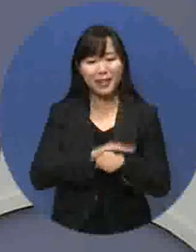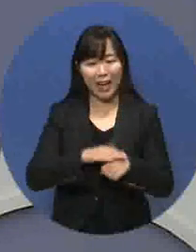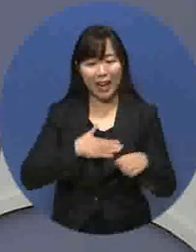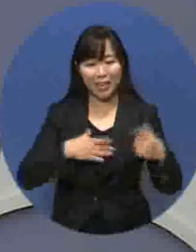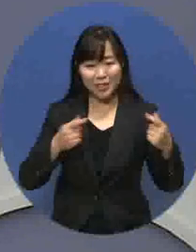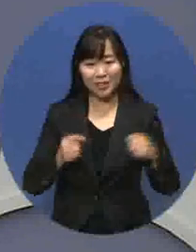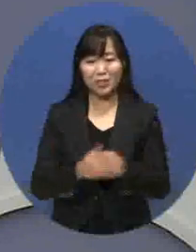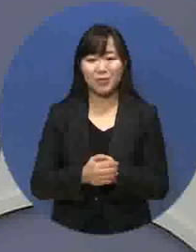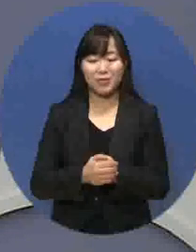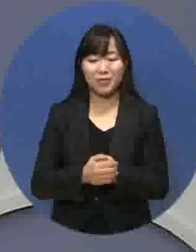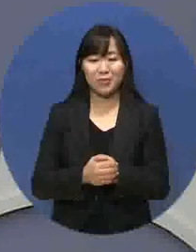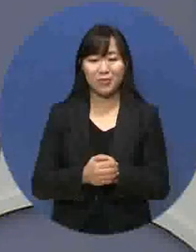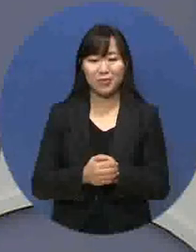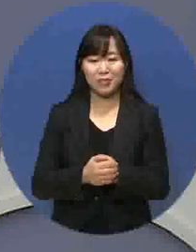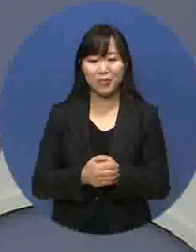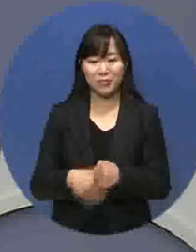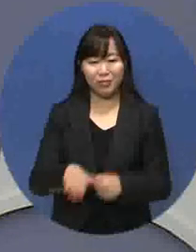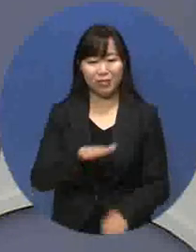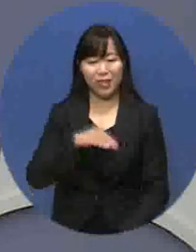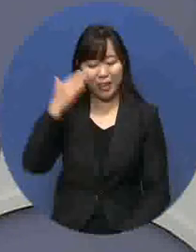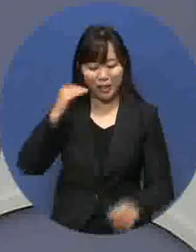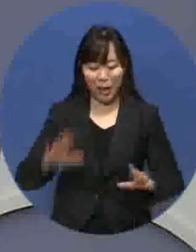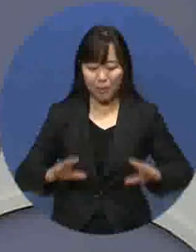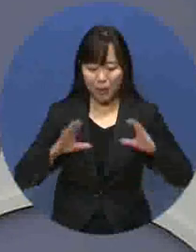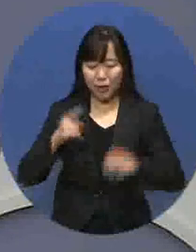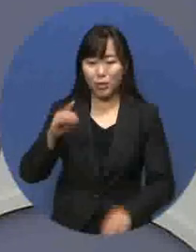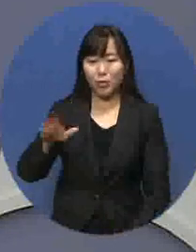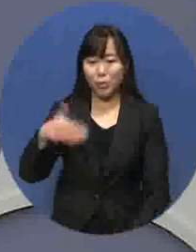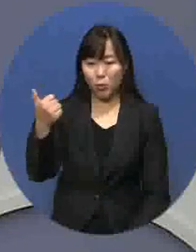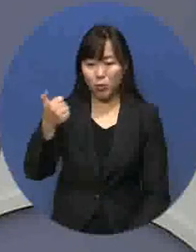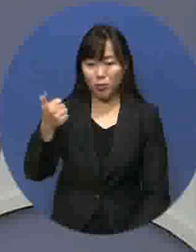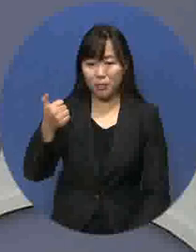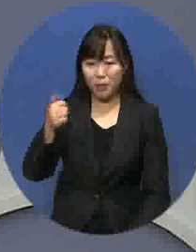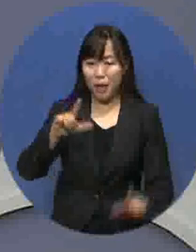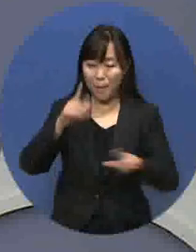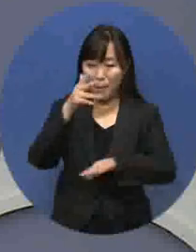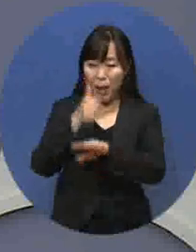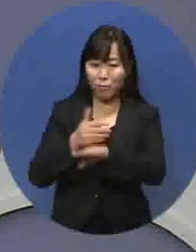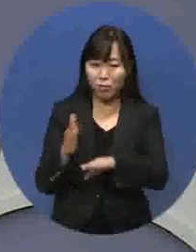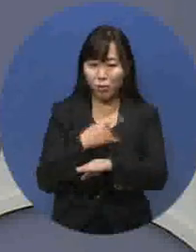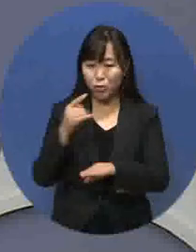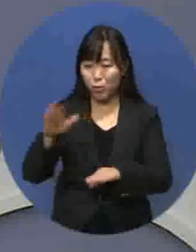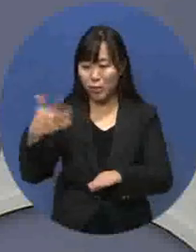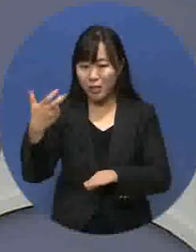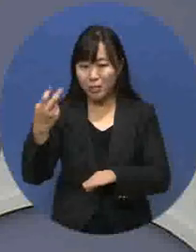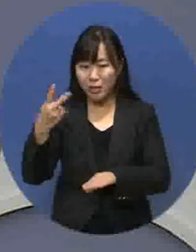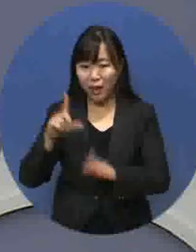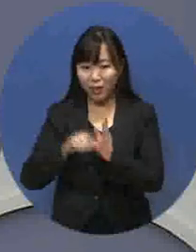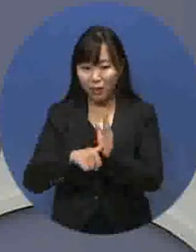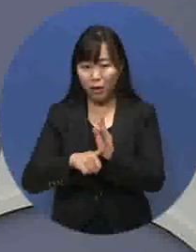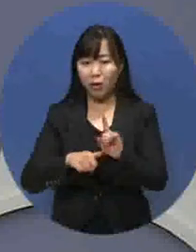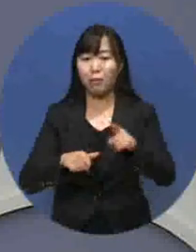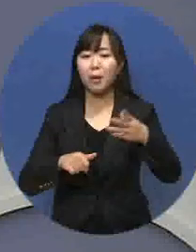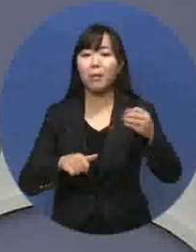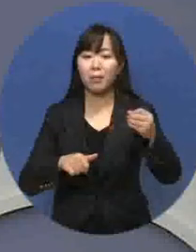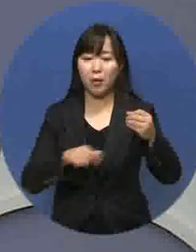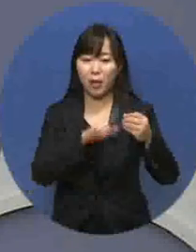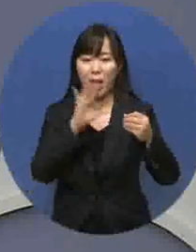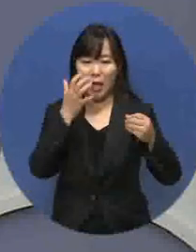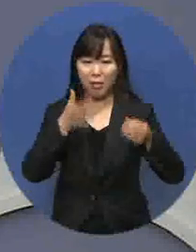아시겠지만 우리 대한민국이 50년대 말부터 72년도까지가 아마 100만 넘게 계속